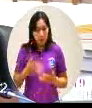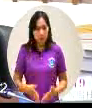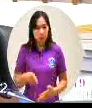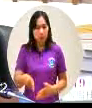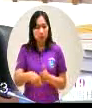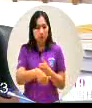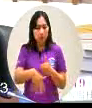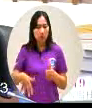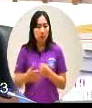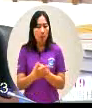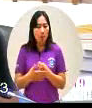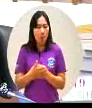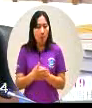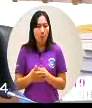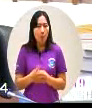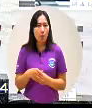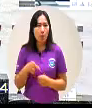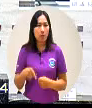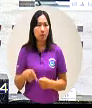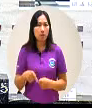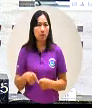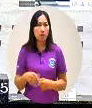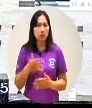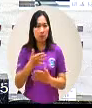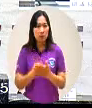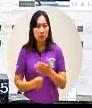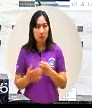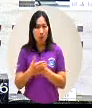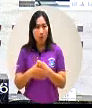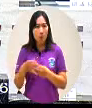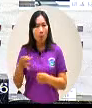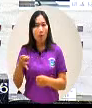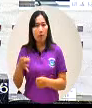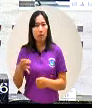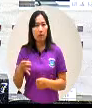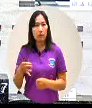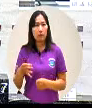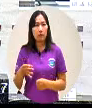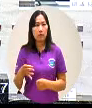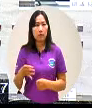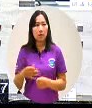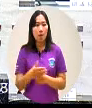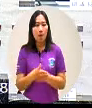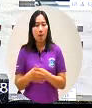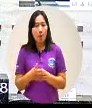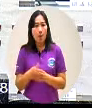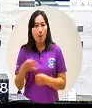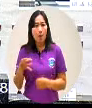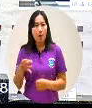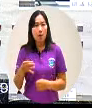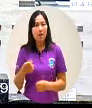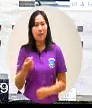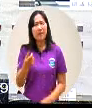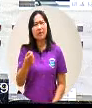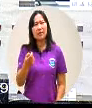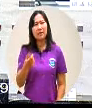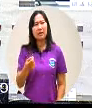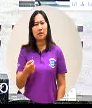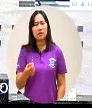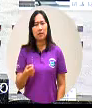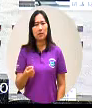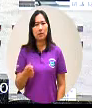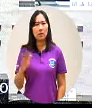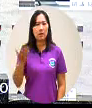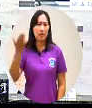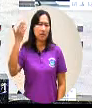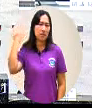监视即摆来到迄个维护会尔嘛，敢毋是？ 是啊，维护会。 啊，对啊，维护会靠偌济钱？ 是啦， 啊，放我呢？ 爱就是过去无甲医